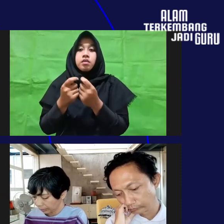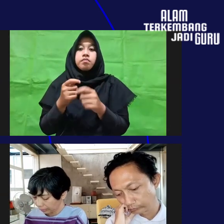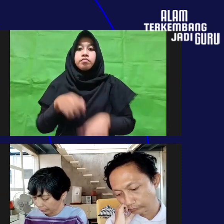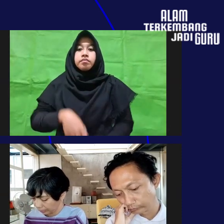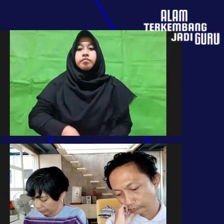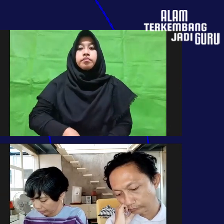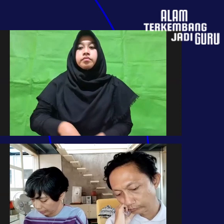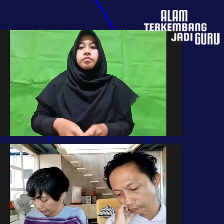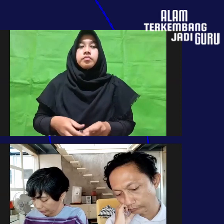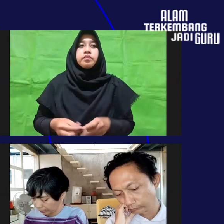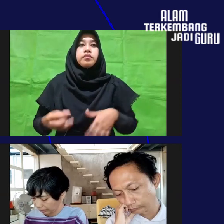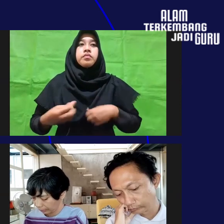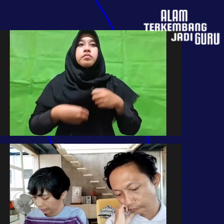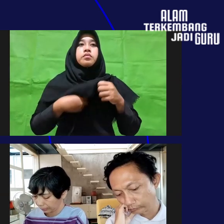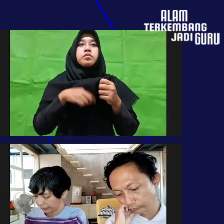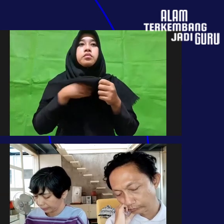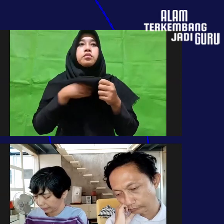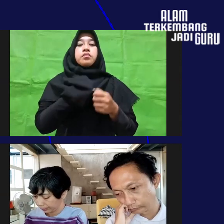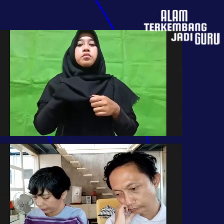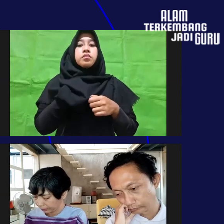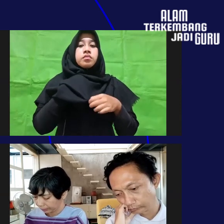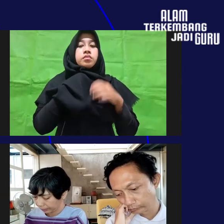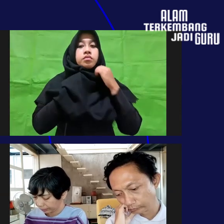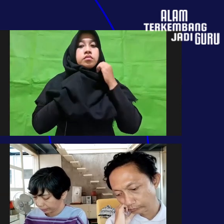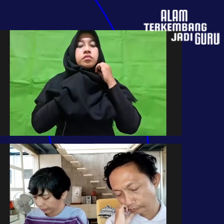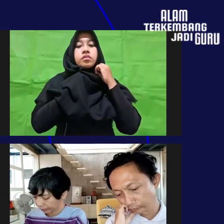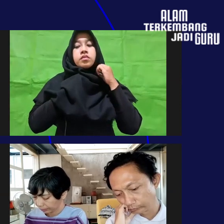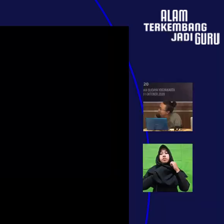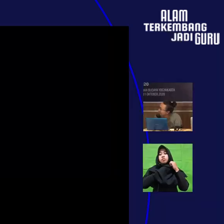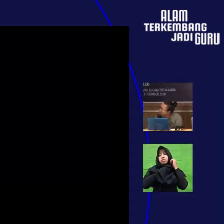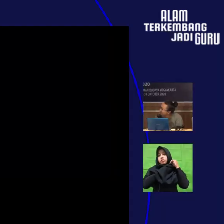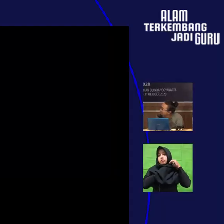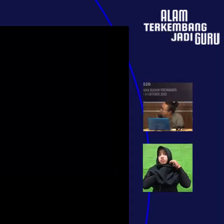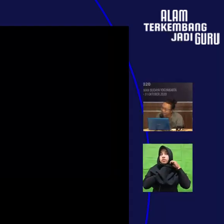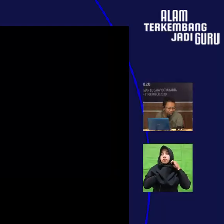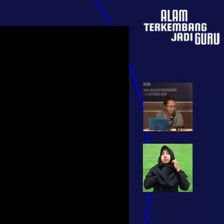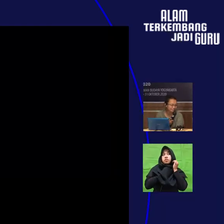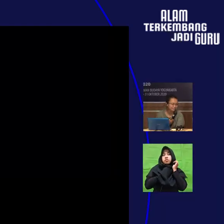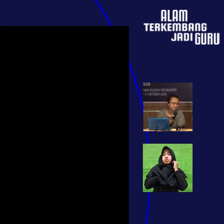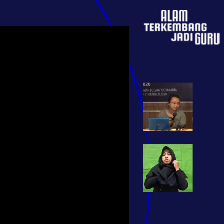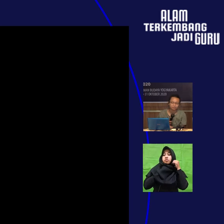Terima kasih. Slide-nya sudah siapkah?